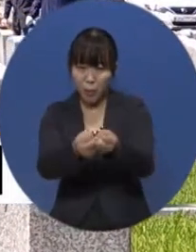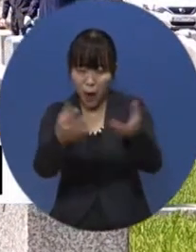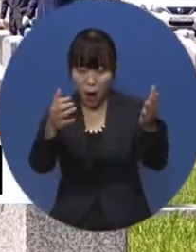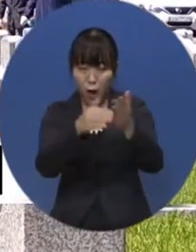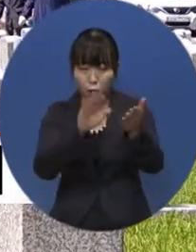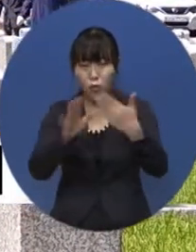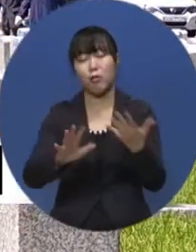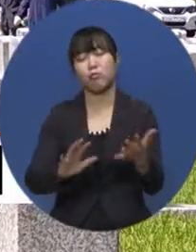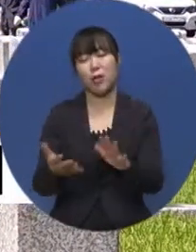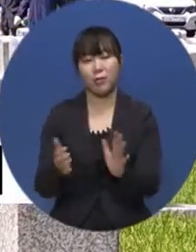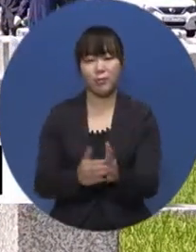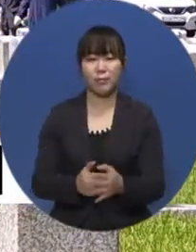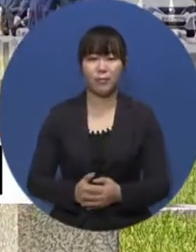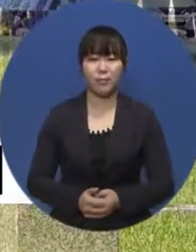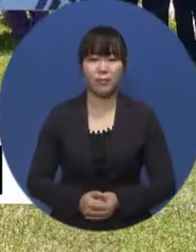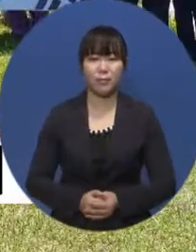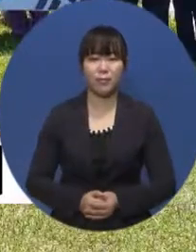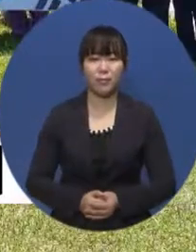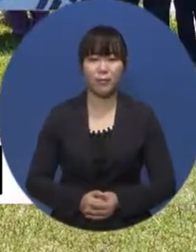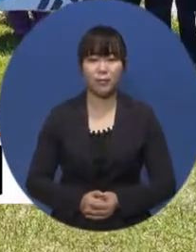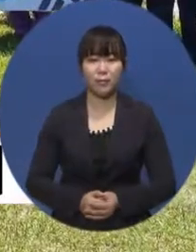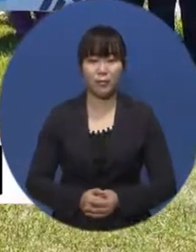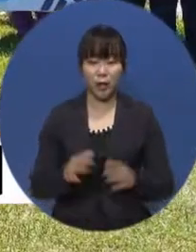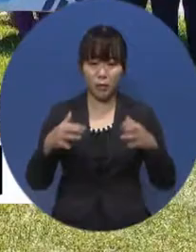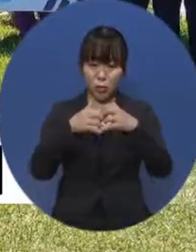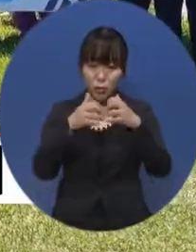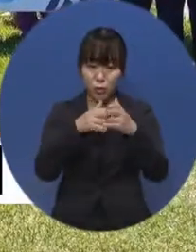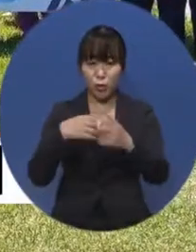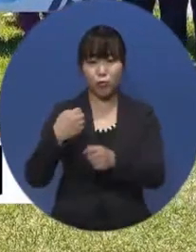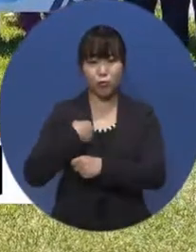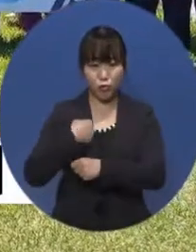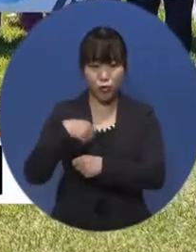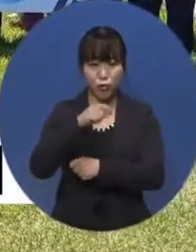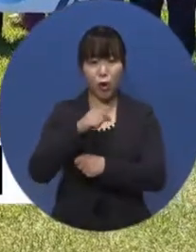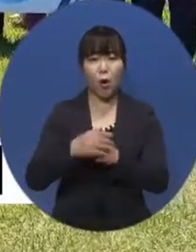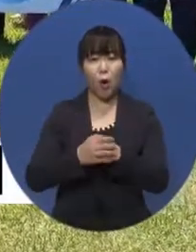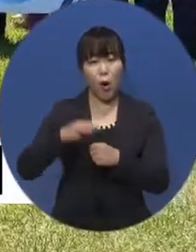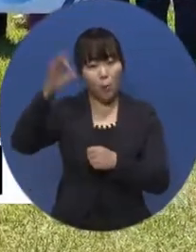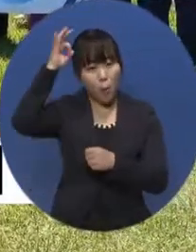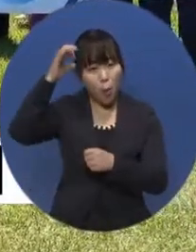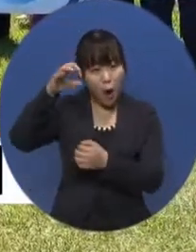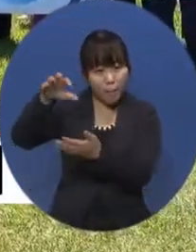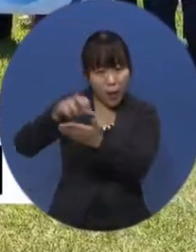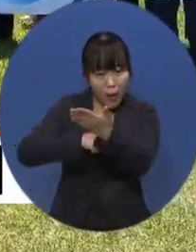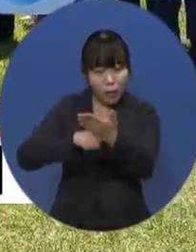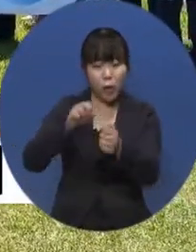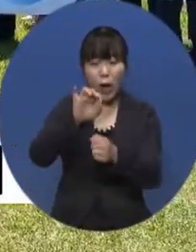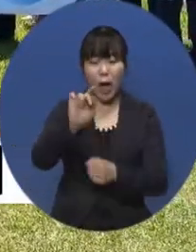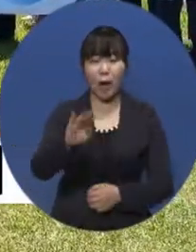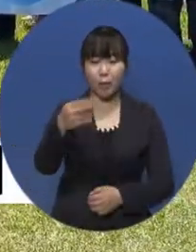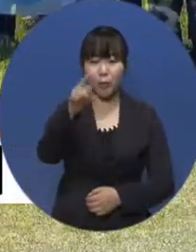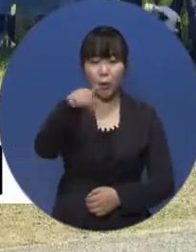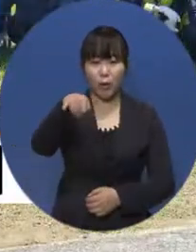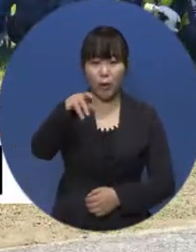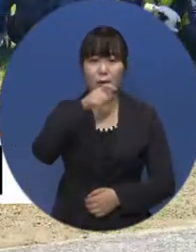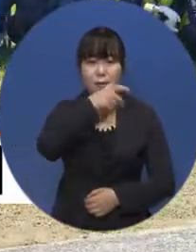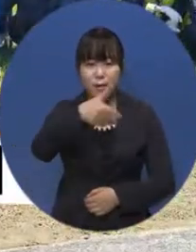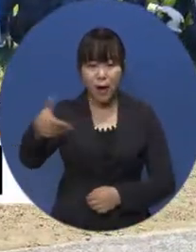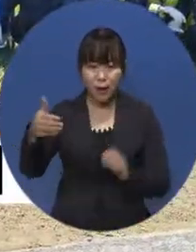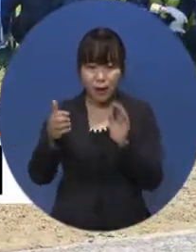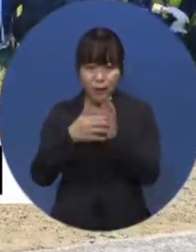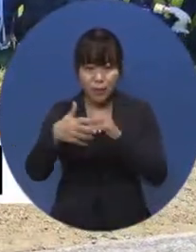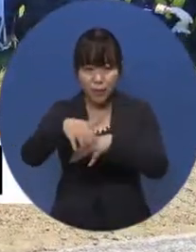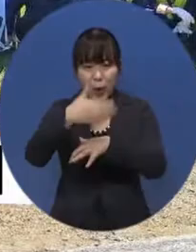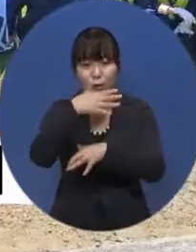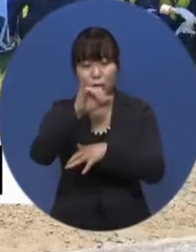뒤 전사했습니다. 이 전투로 국군은 포항 탈환은 물론 압록강까지 진격할 수 있는 교두보를